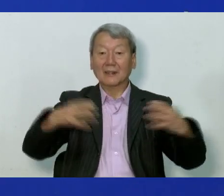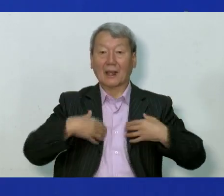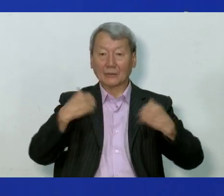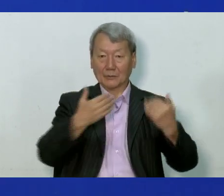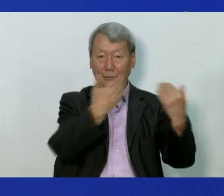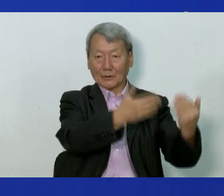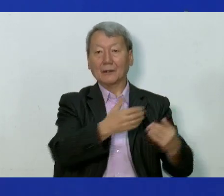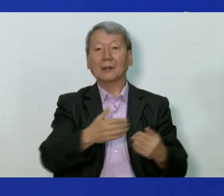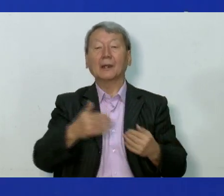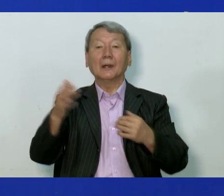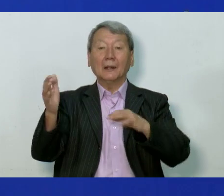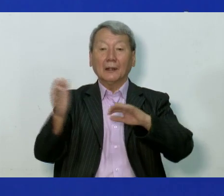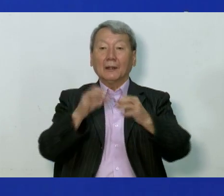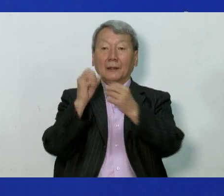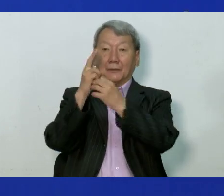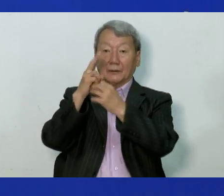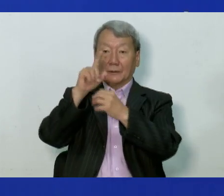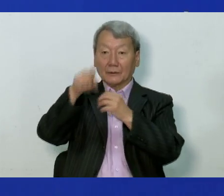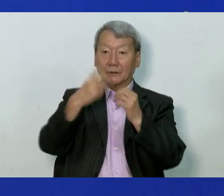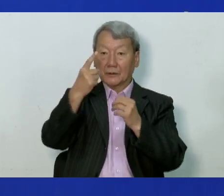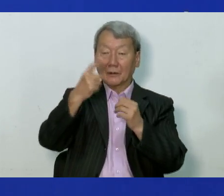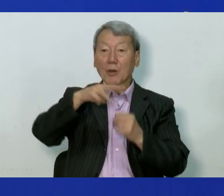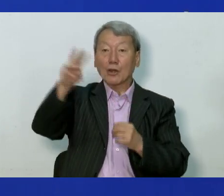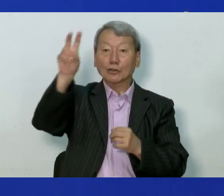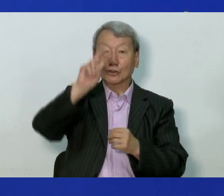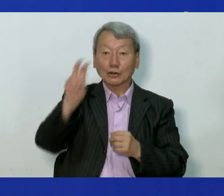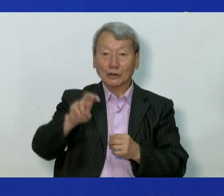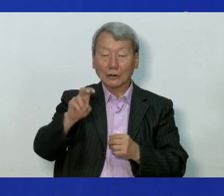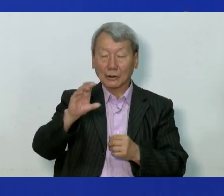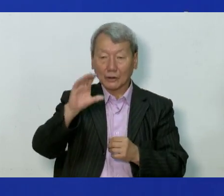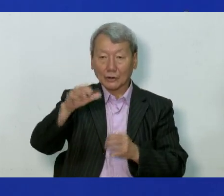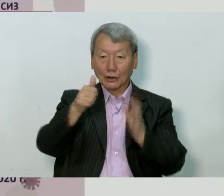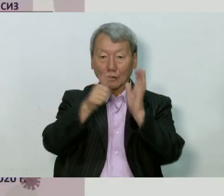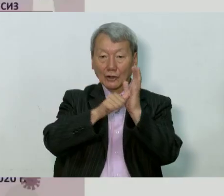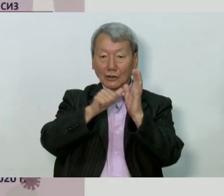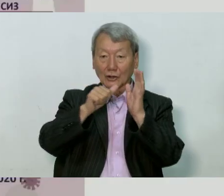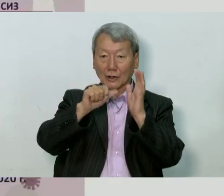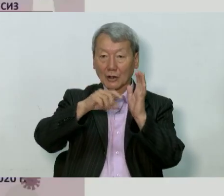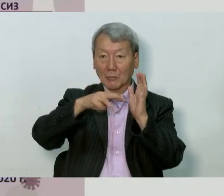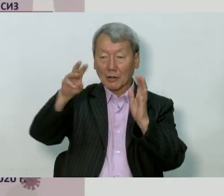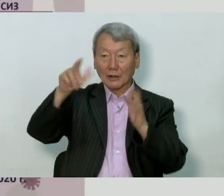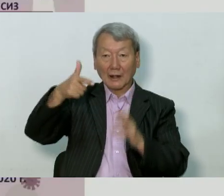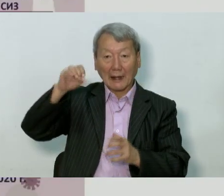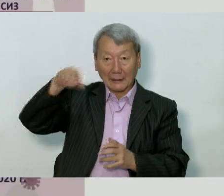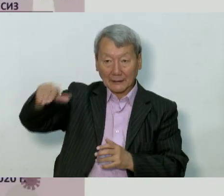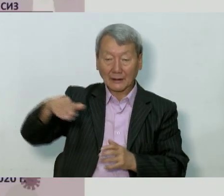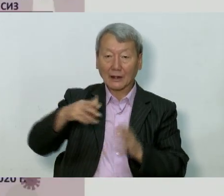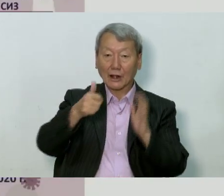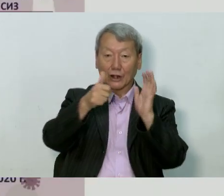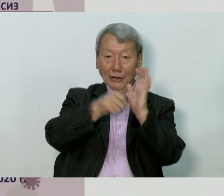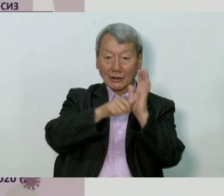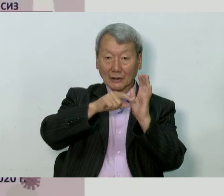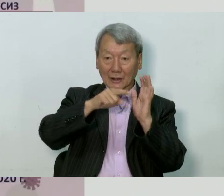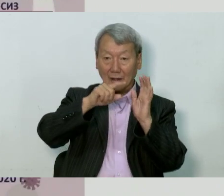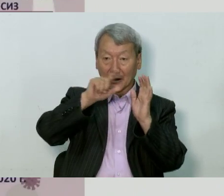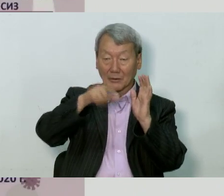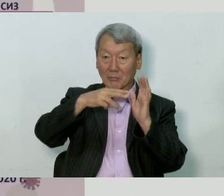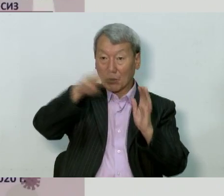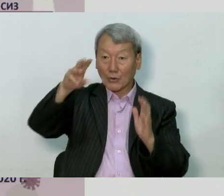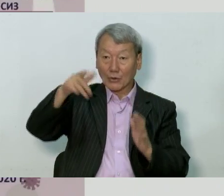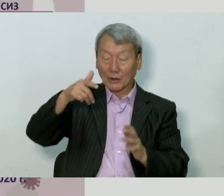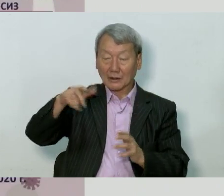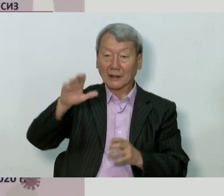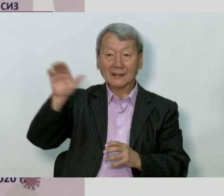здравоохранения. 12,1 миллионов долларов США – это 6 миллионов долларов США грант и 6 миллионов долларов США – это